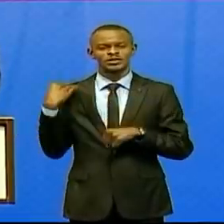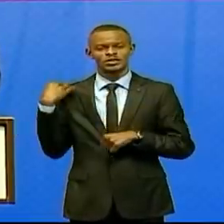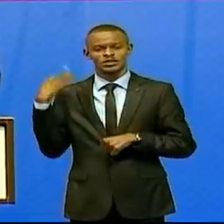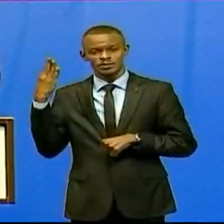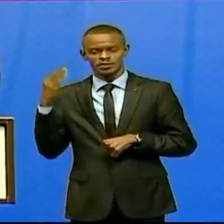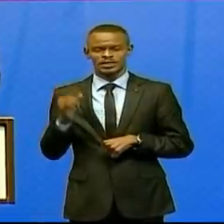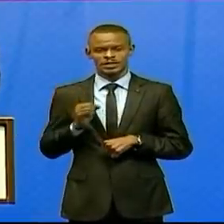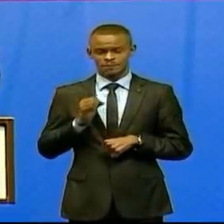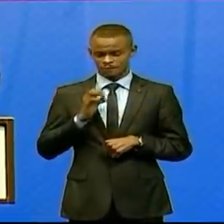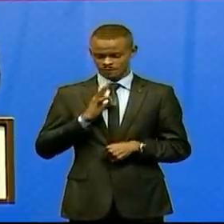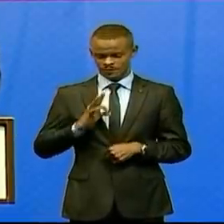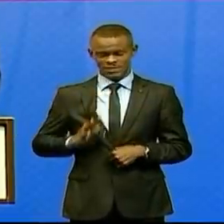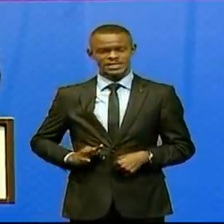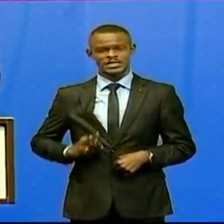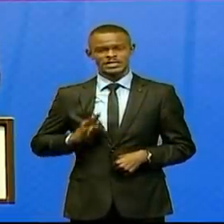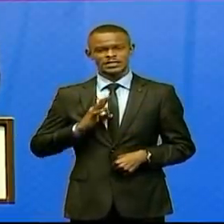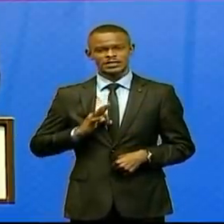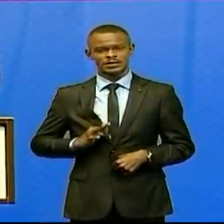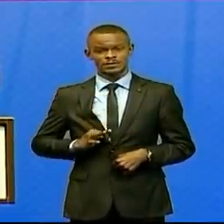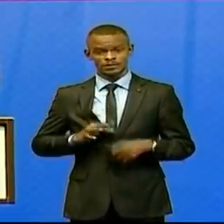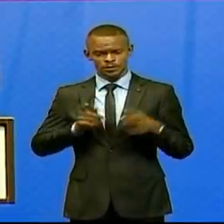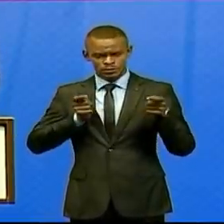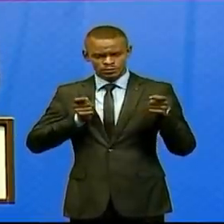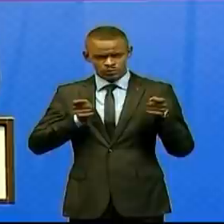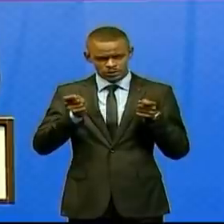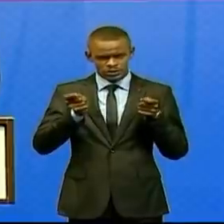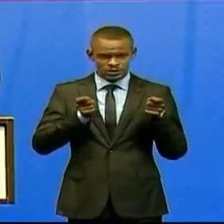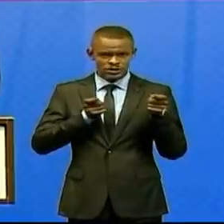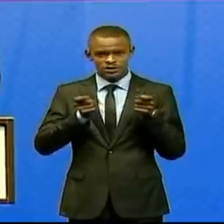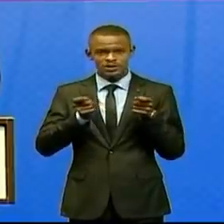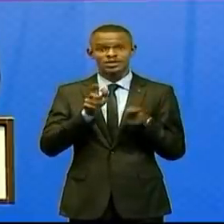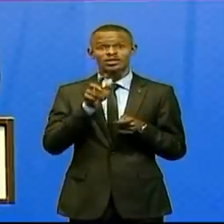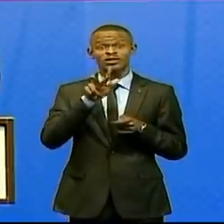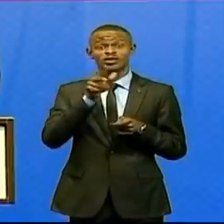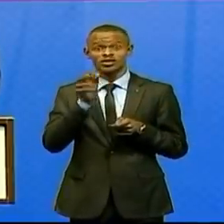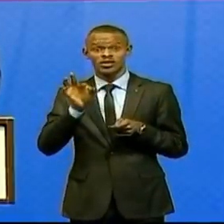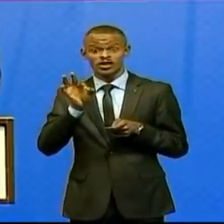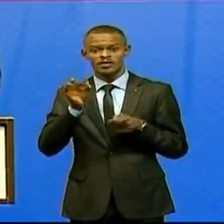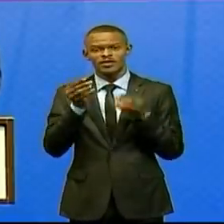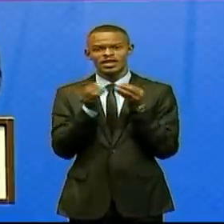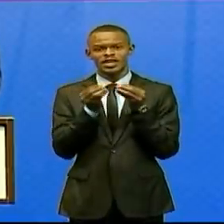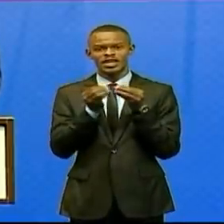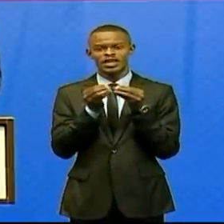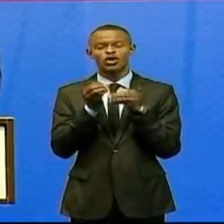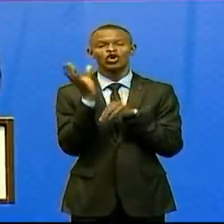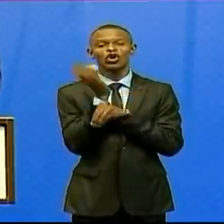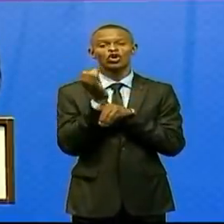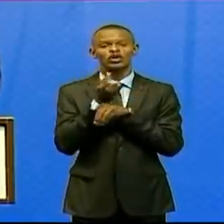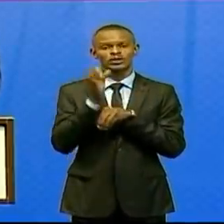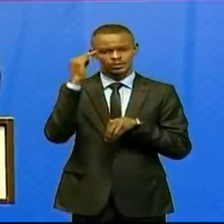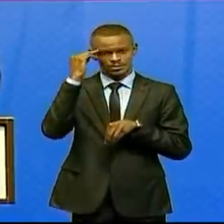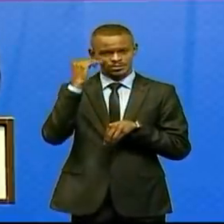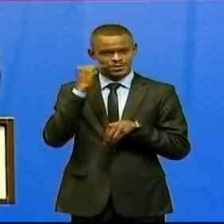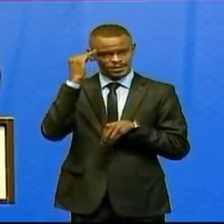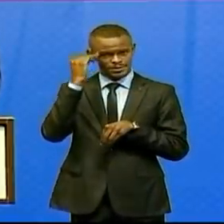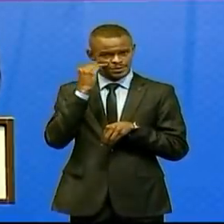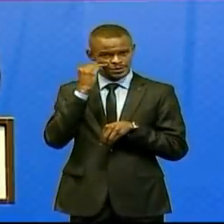Tshisekedi Tshilombo a présidé la 39e réunion du Conseil des ministres du gouvernement de la République ce